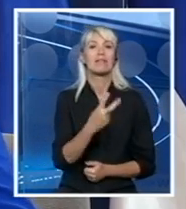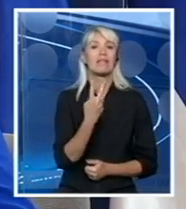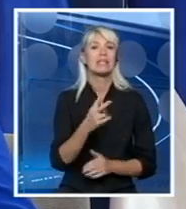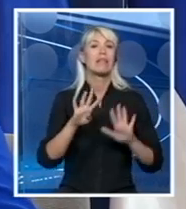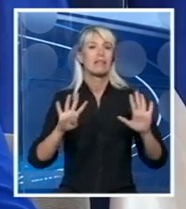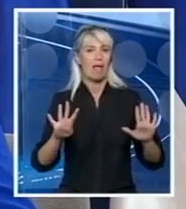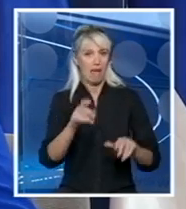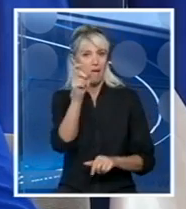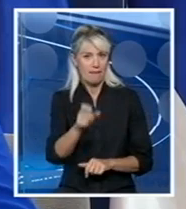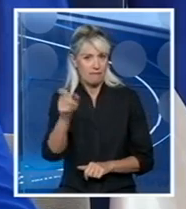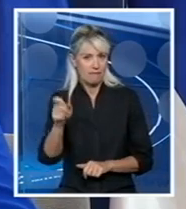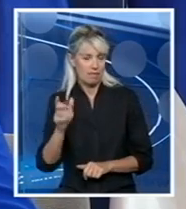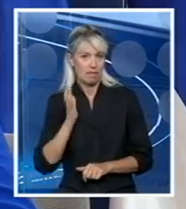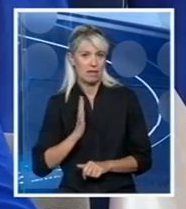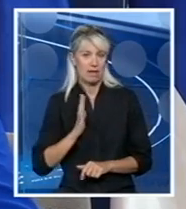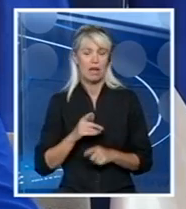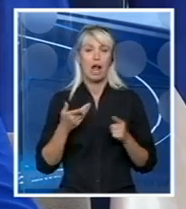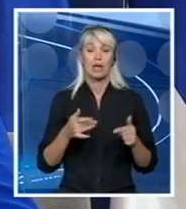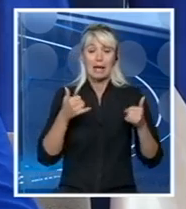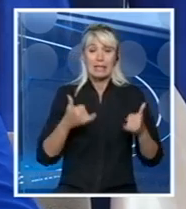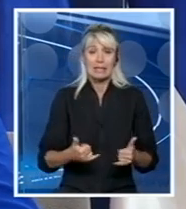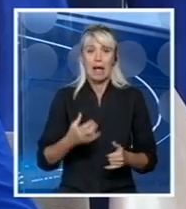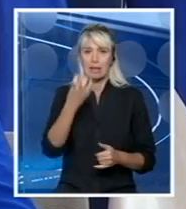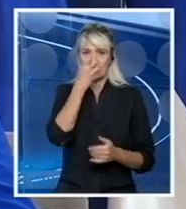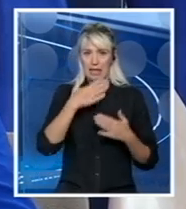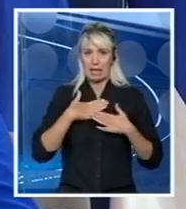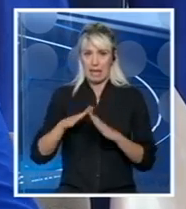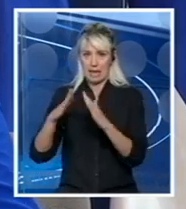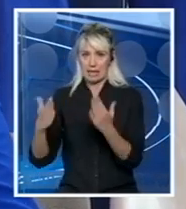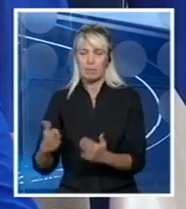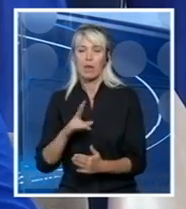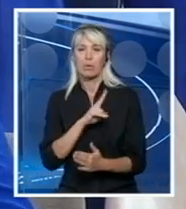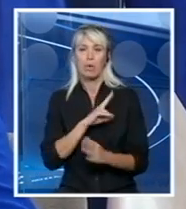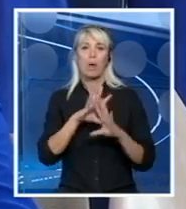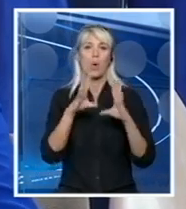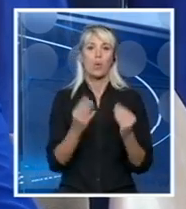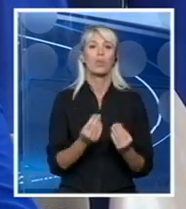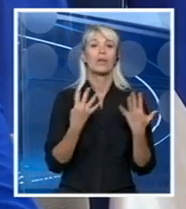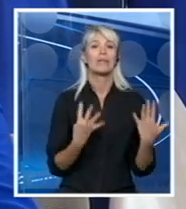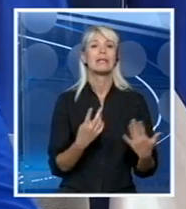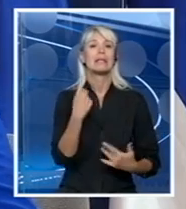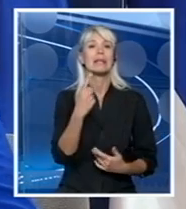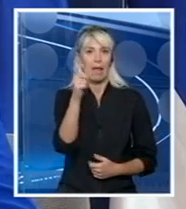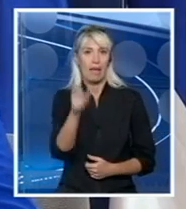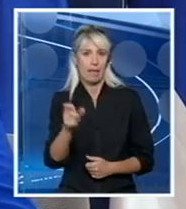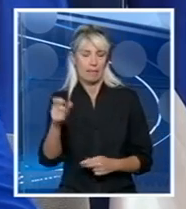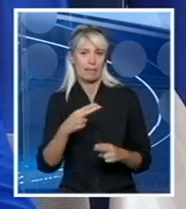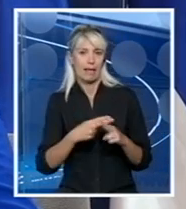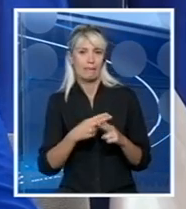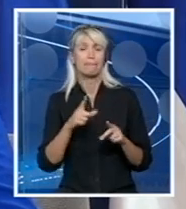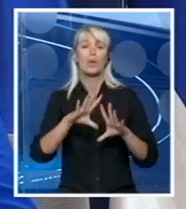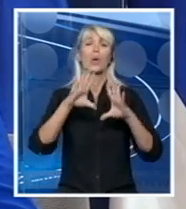762.229 građana. U ovom momentu na respiratorima je ukupno 91 pacijent. Ukupan